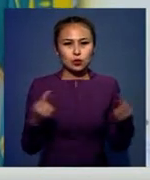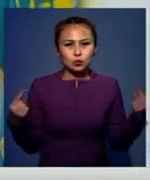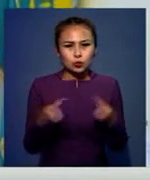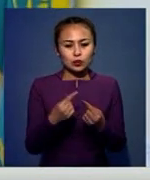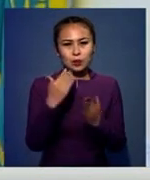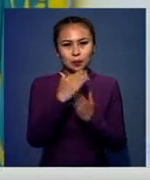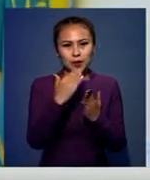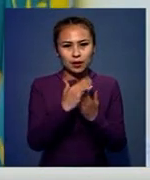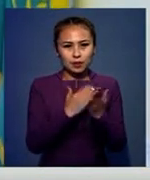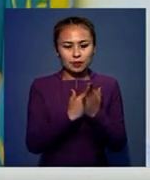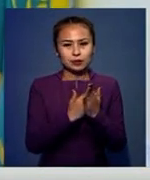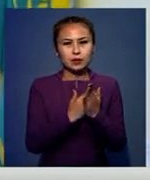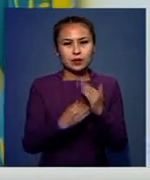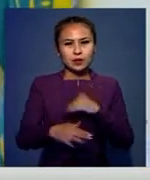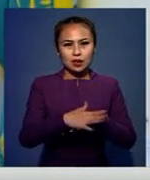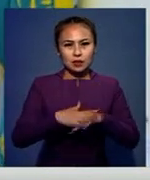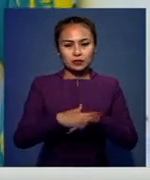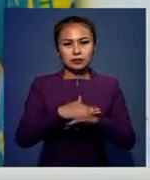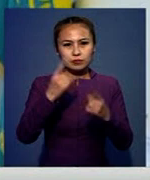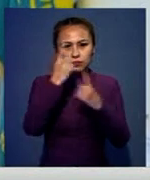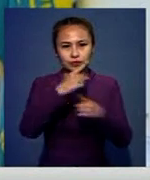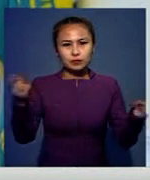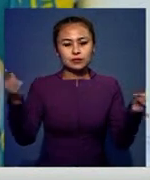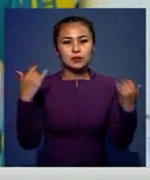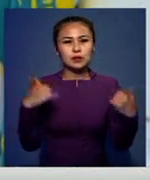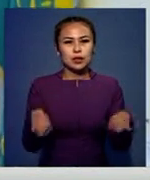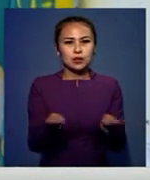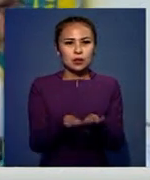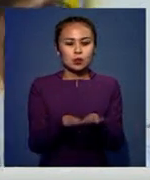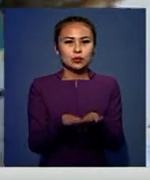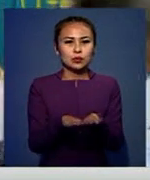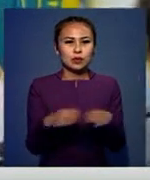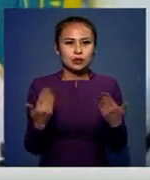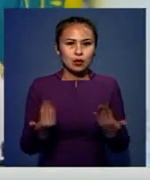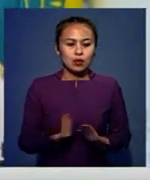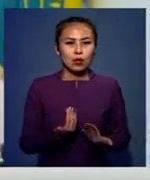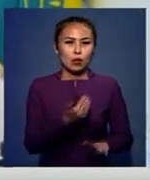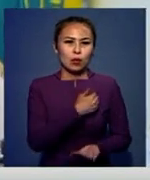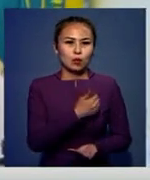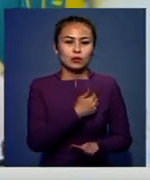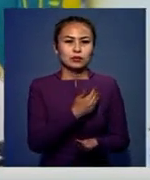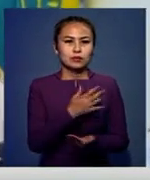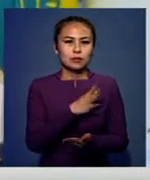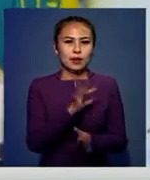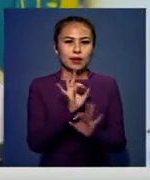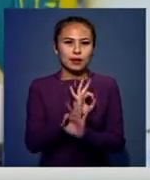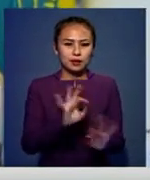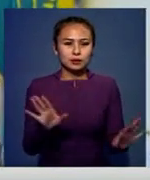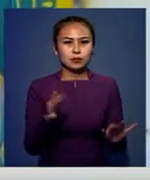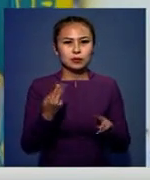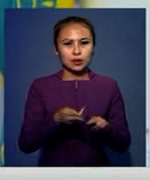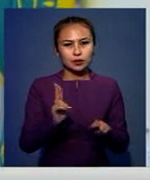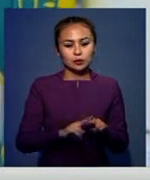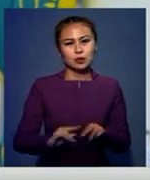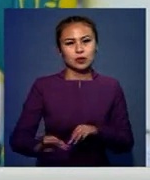нақтылы бағдарламасын халыққа жайып салып, осындай дүние жасаймын деген есеп берді ғой. Енді